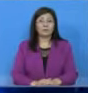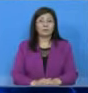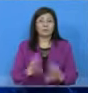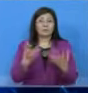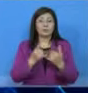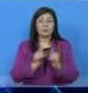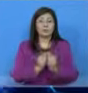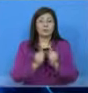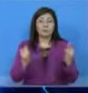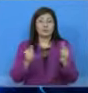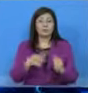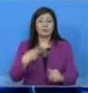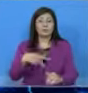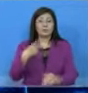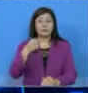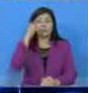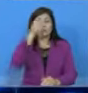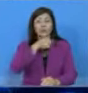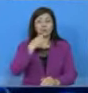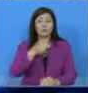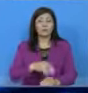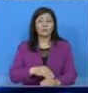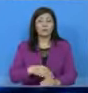Число разводов в 2021 году составило